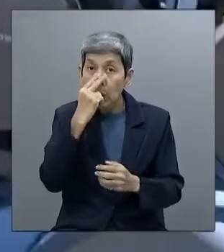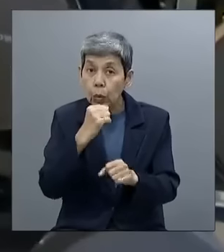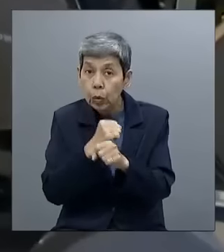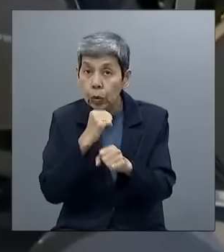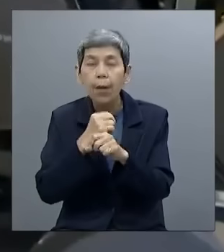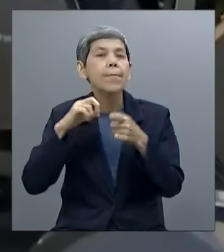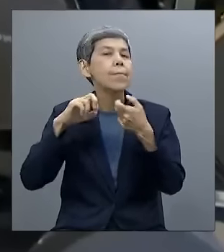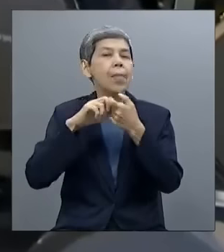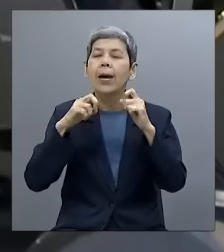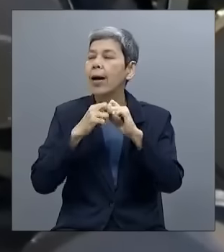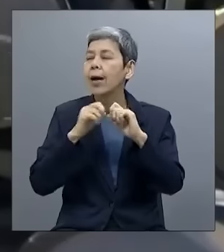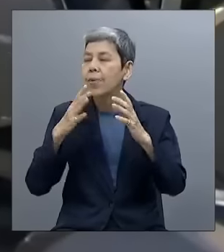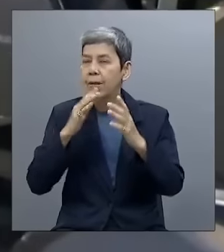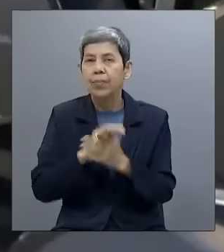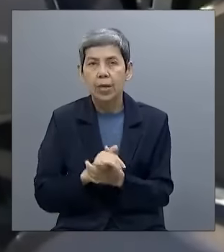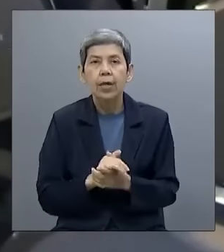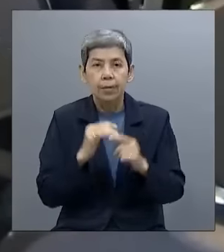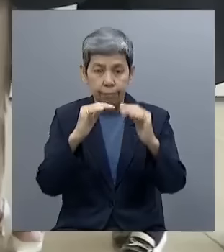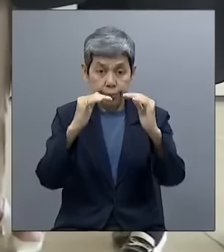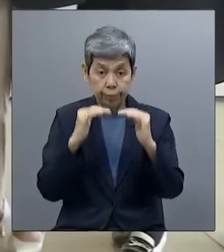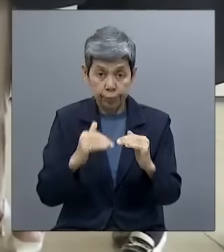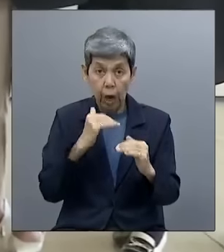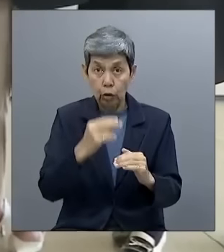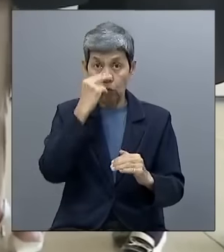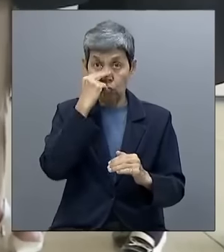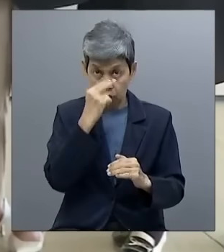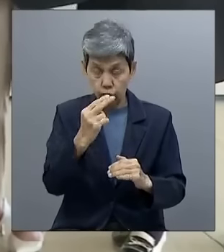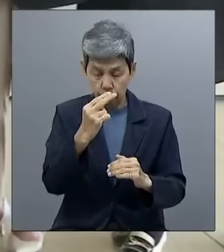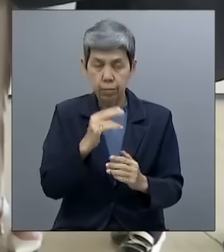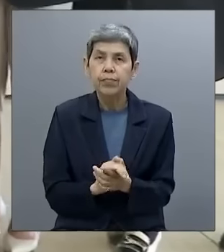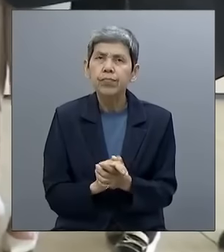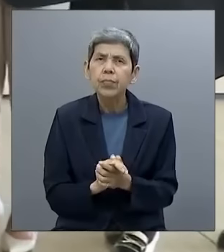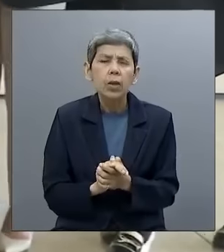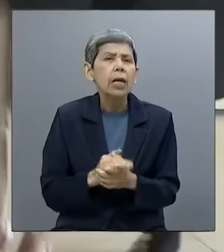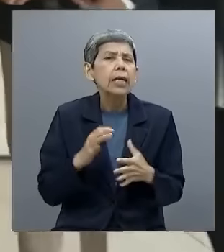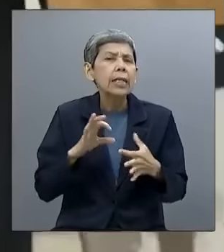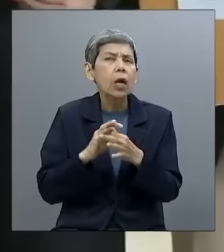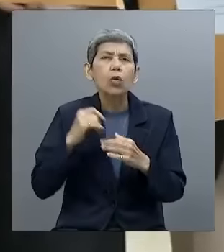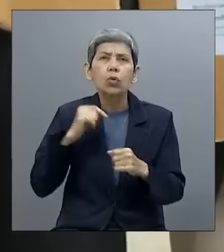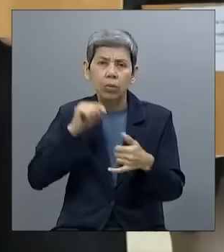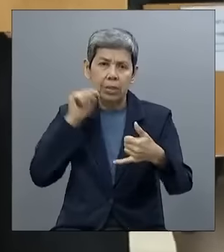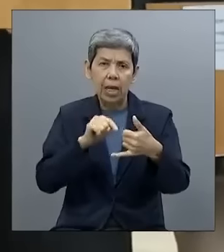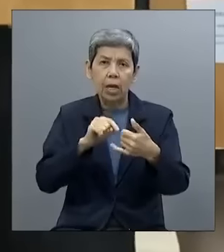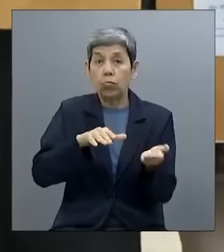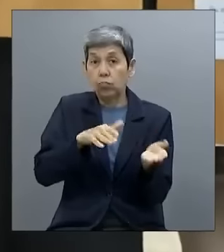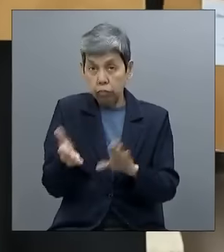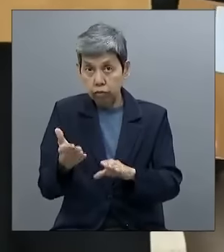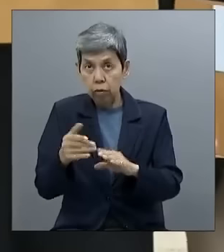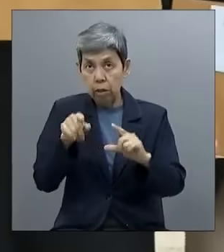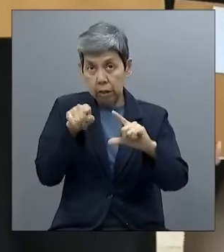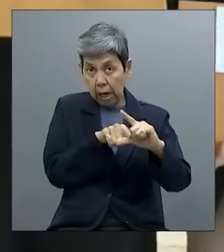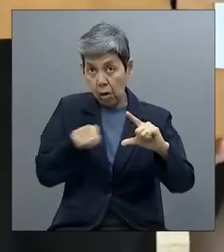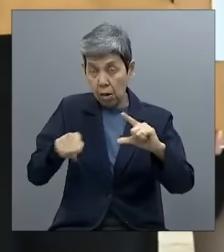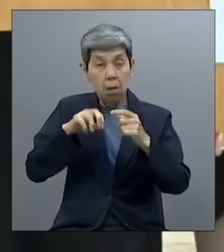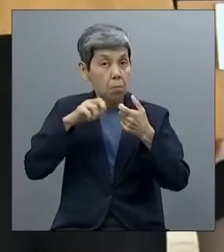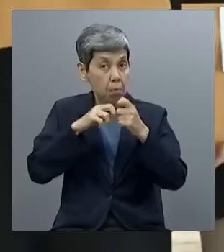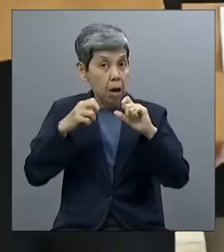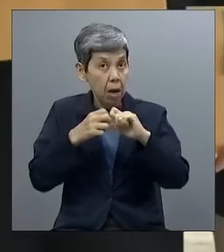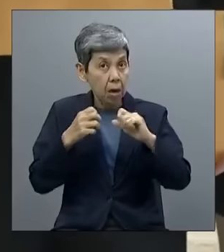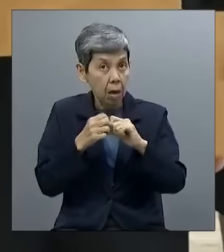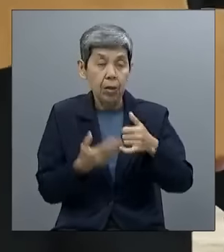ระทบมากนักอีกประเด็นหนึ่งที่ต้องจับตาดูก็คือคำวินิจฉัยให้สั่งยุบพรรคก้าวไกลจะกระทบถึงนายปฏิพั